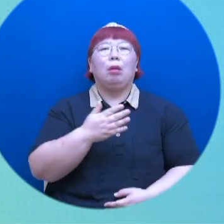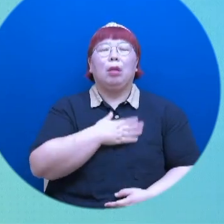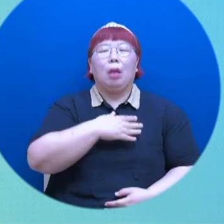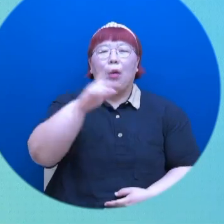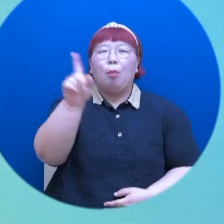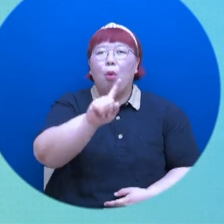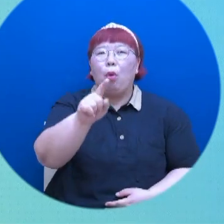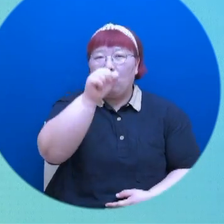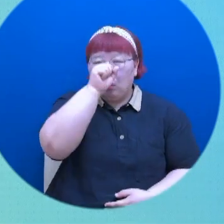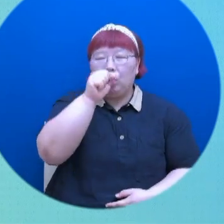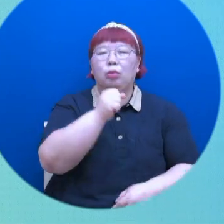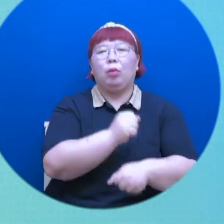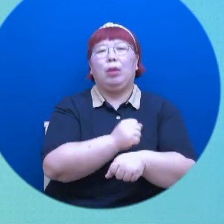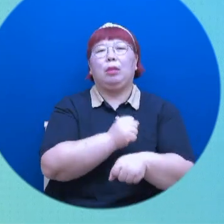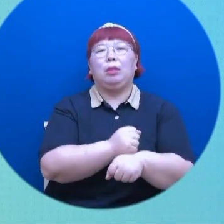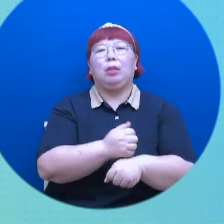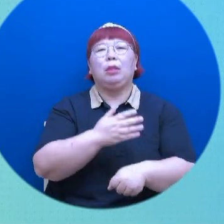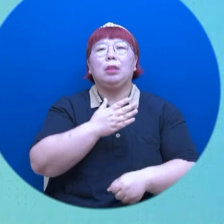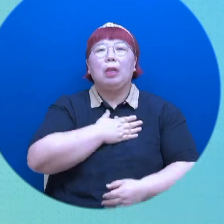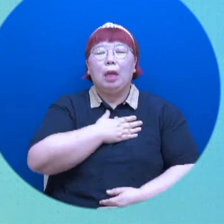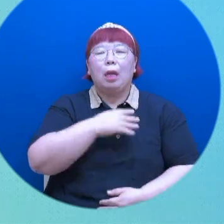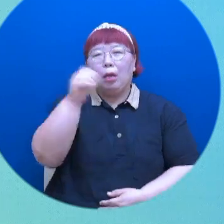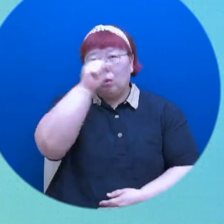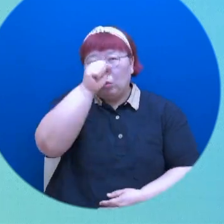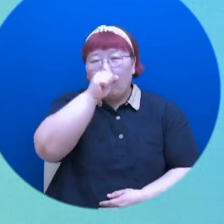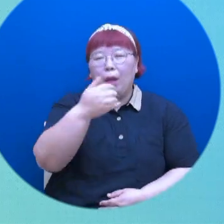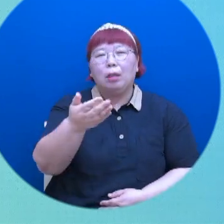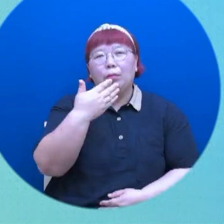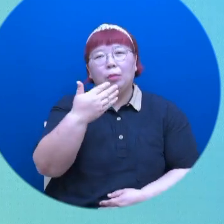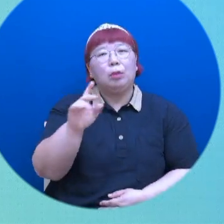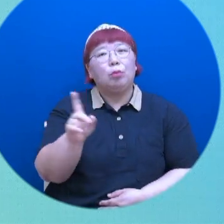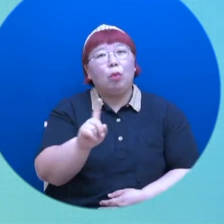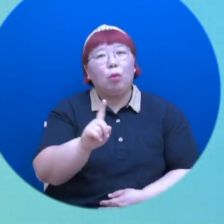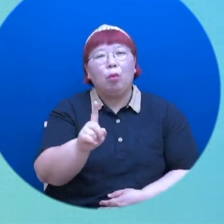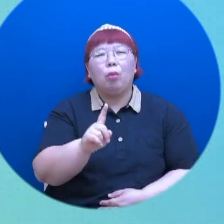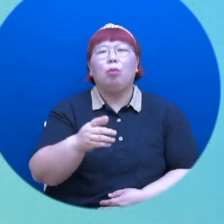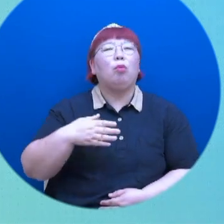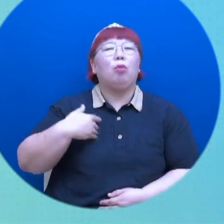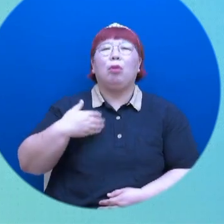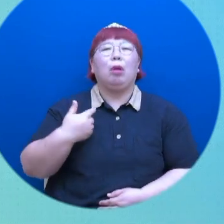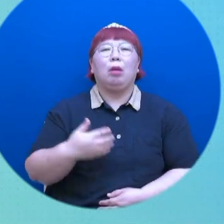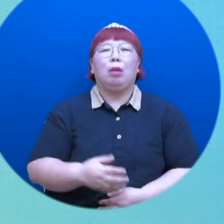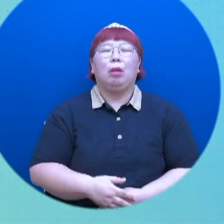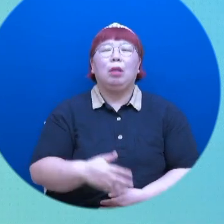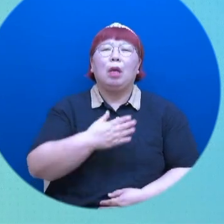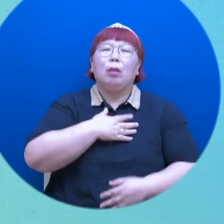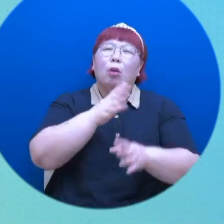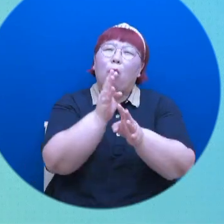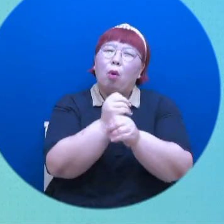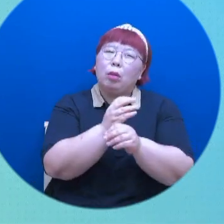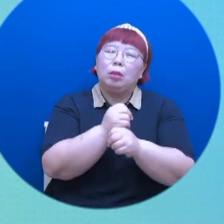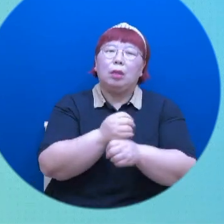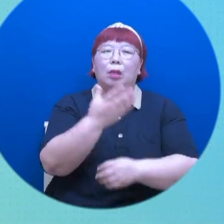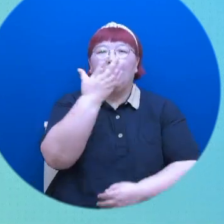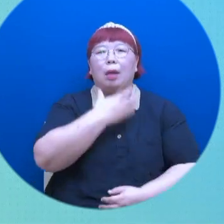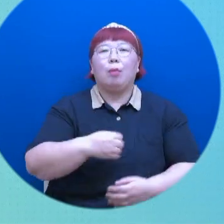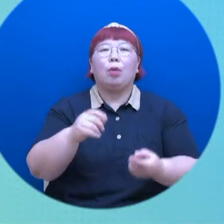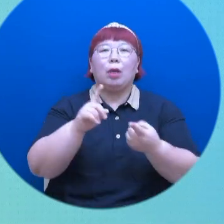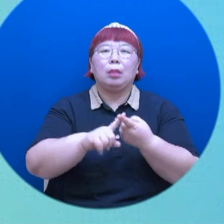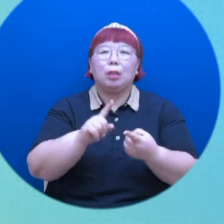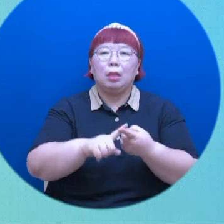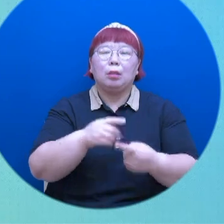좋아하는지, 내가 좋아하는 음식은 뭔지, 나는 언제 행복한지,